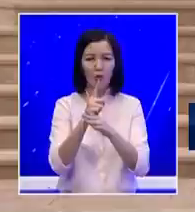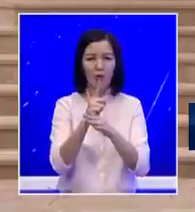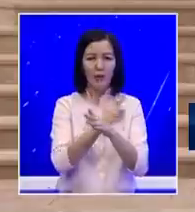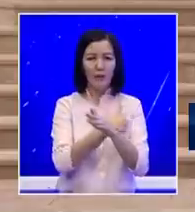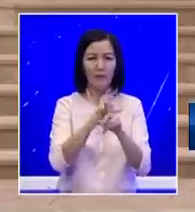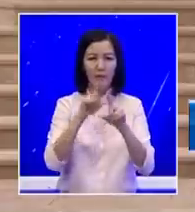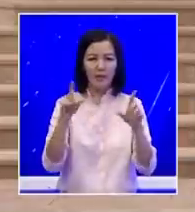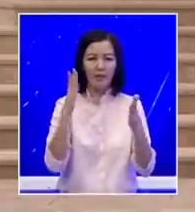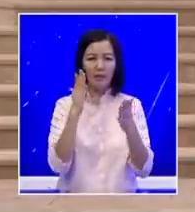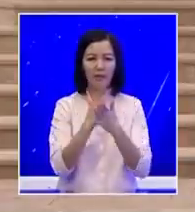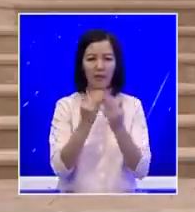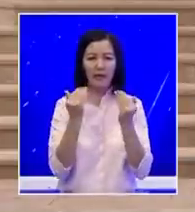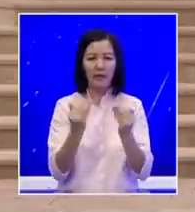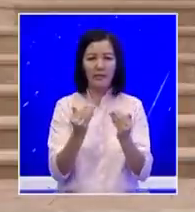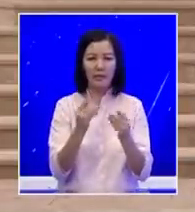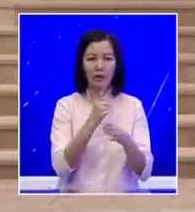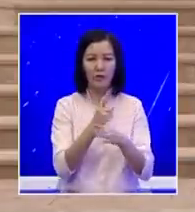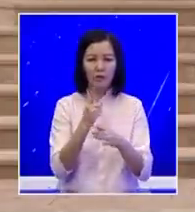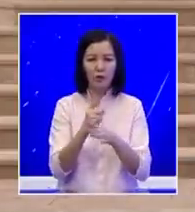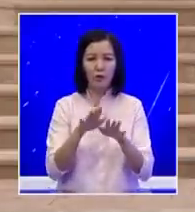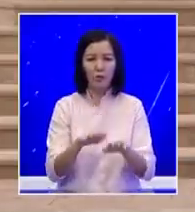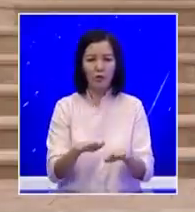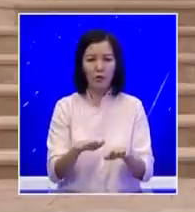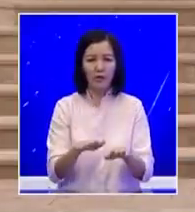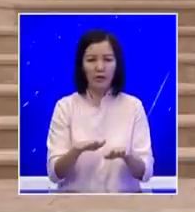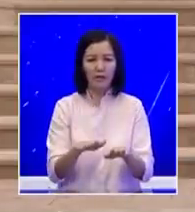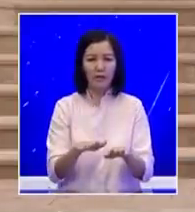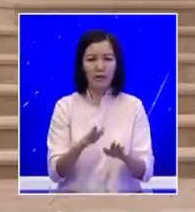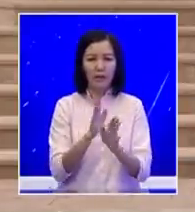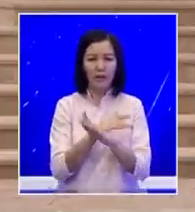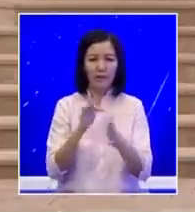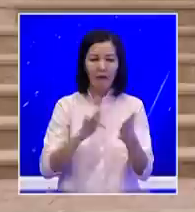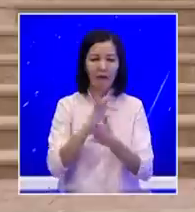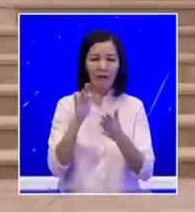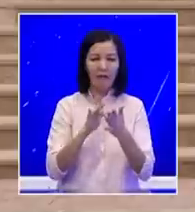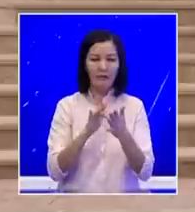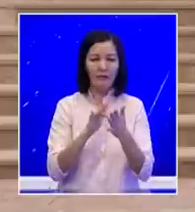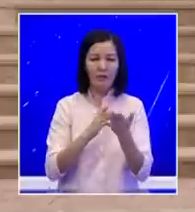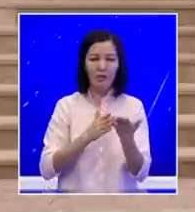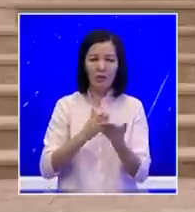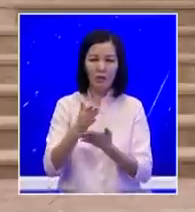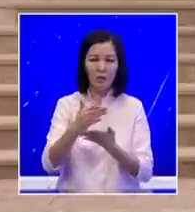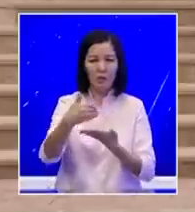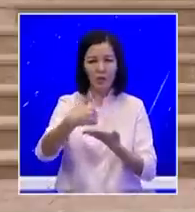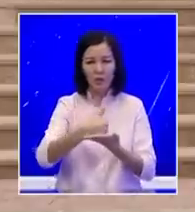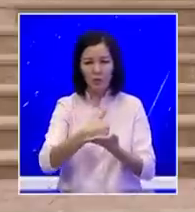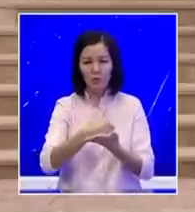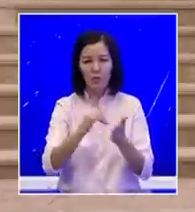уақытта негізгі тосқауыл бекеттері Қапшағай қаласының негізгі шығу жолдарына